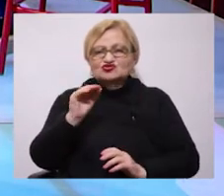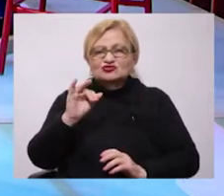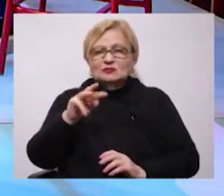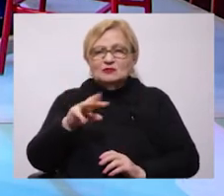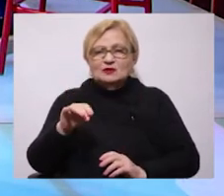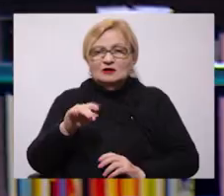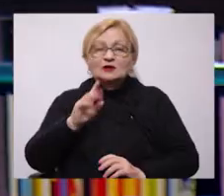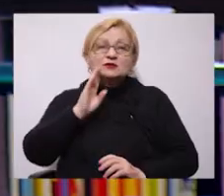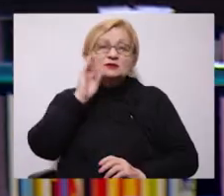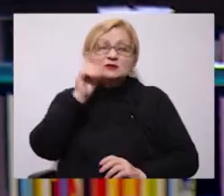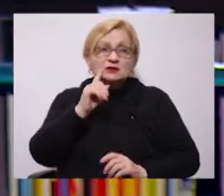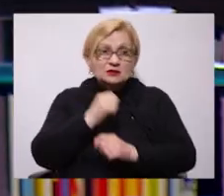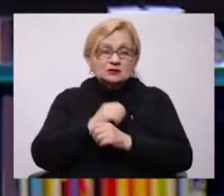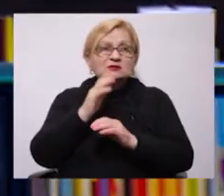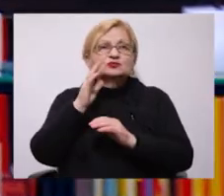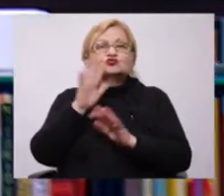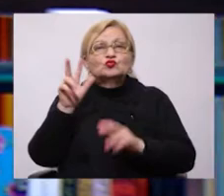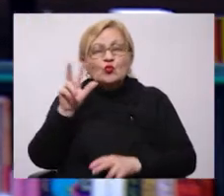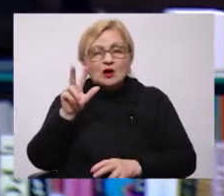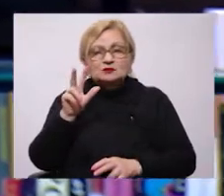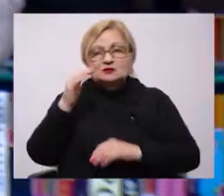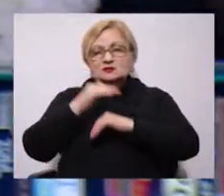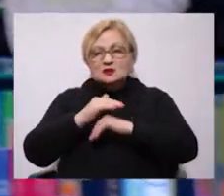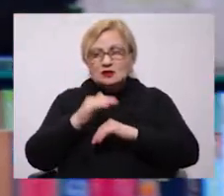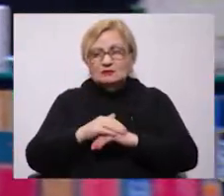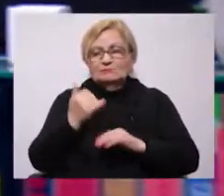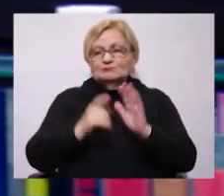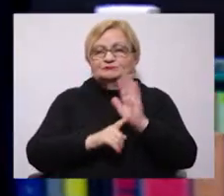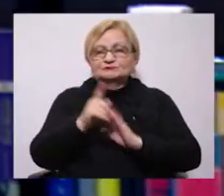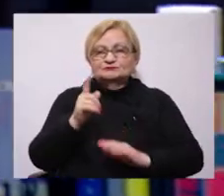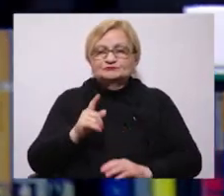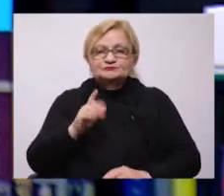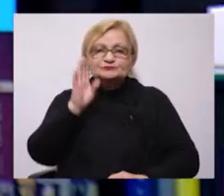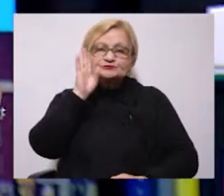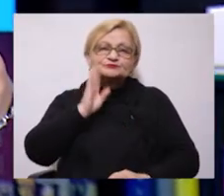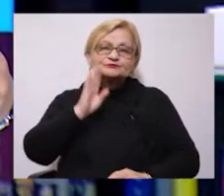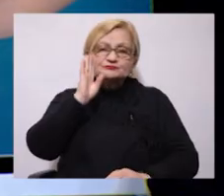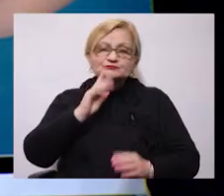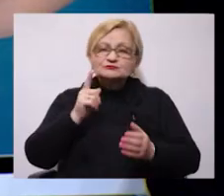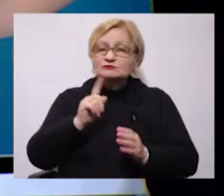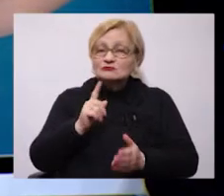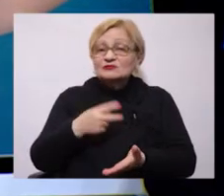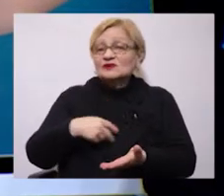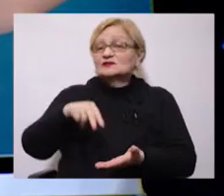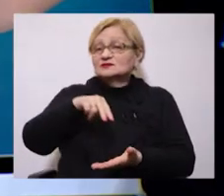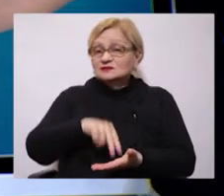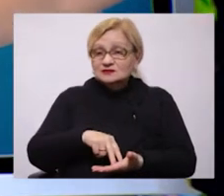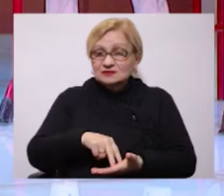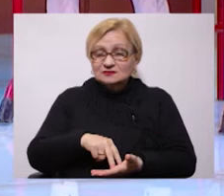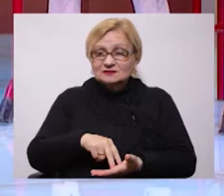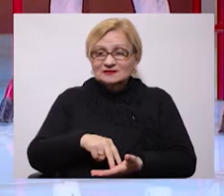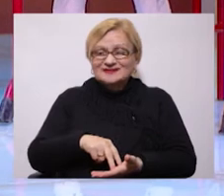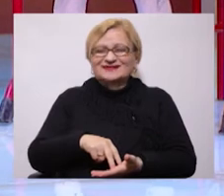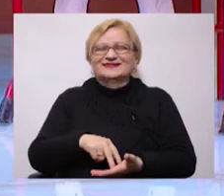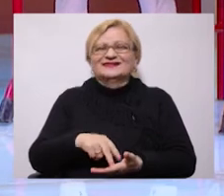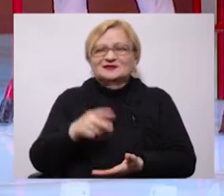დილით, შუა დღეს, საღამოს და ასე შემდეგ? მოდი დავიწყოთ. რას ვაკეთებთ დილით? დილით ვდგებით და